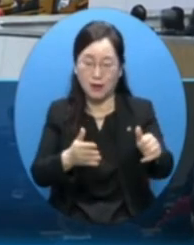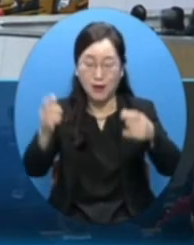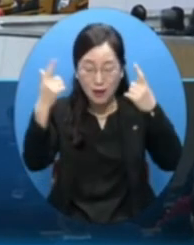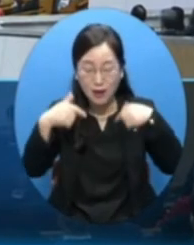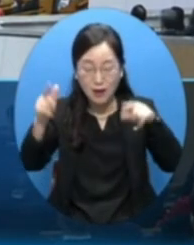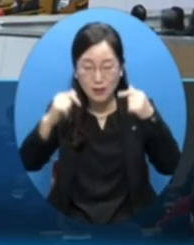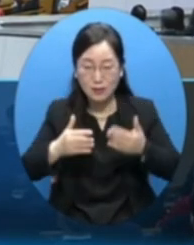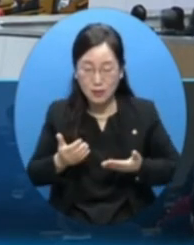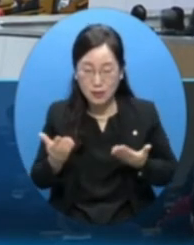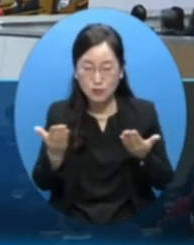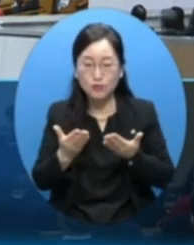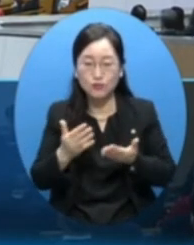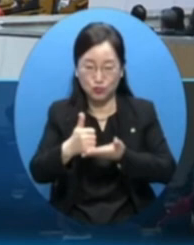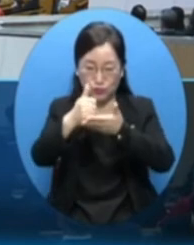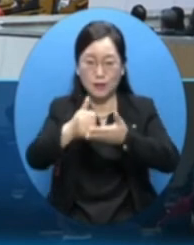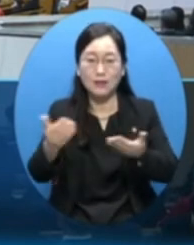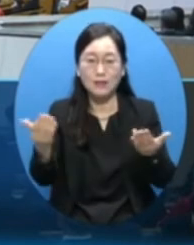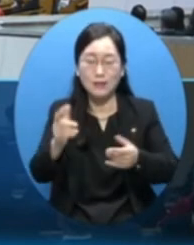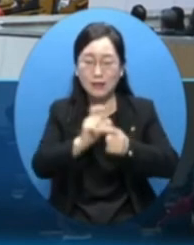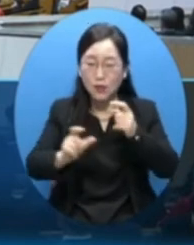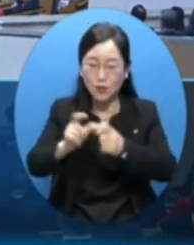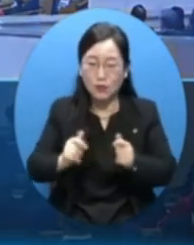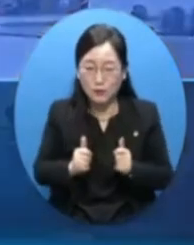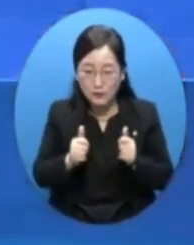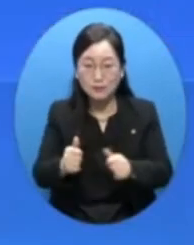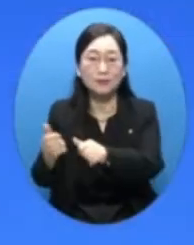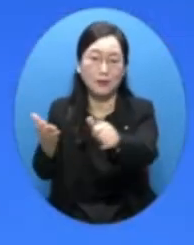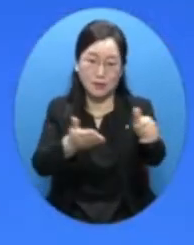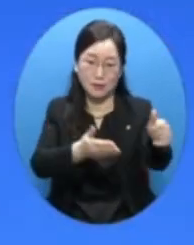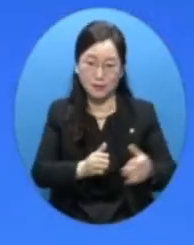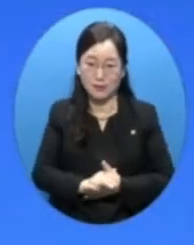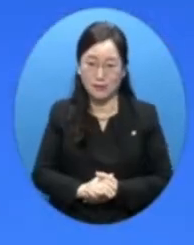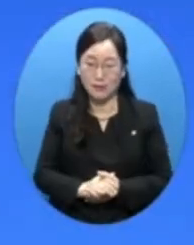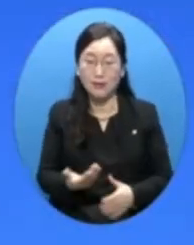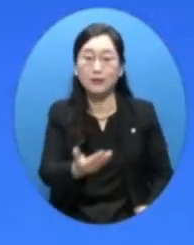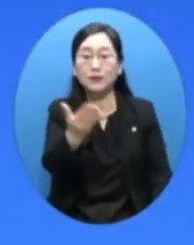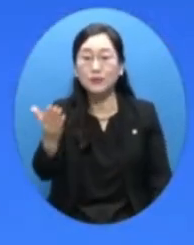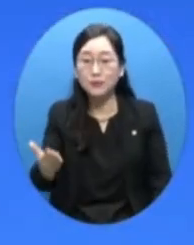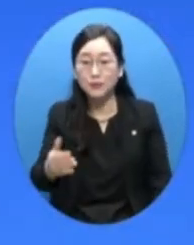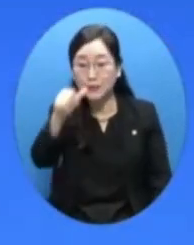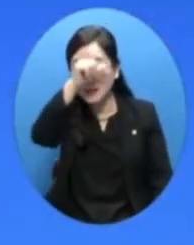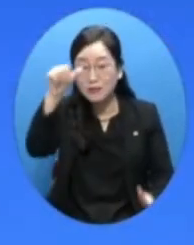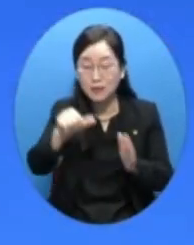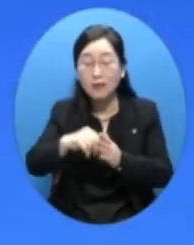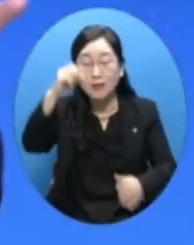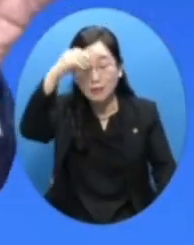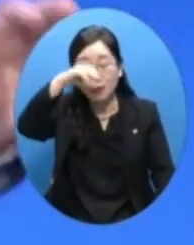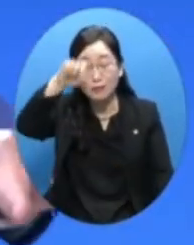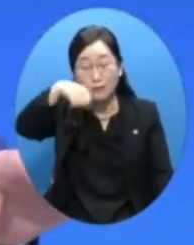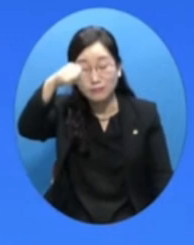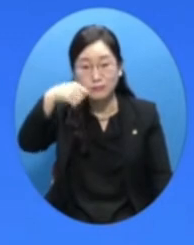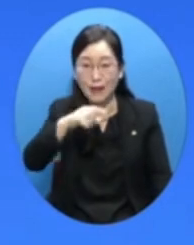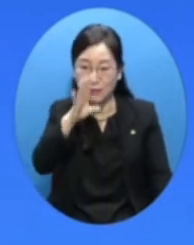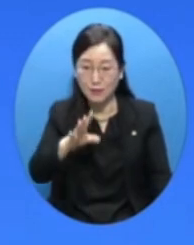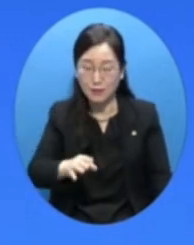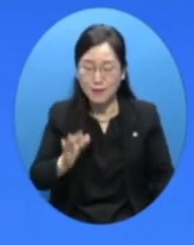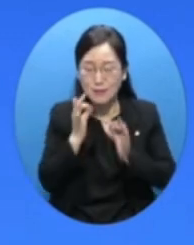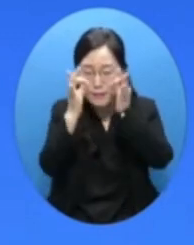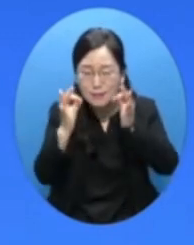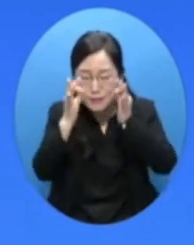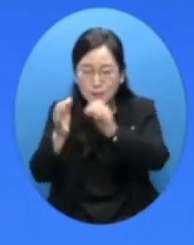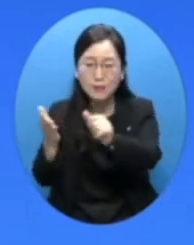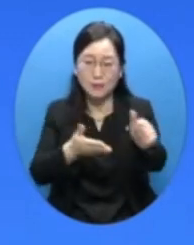항상 주의 일에 더욱 힘쓰는 자들이 되라. 여러분 인생을 적당히 살면 안 됩니다. 최선을 다하는 삶을 살아야